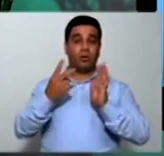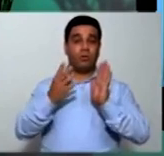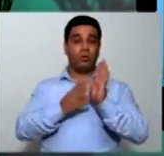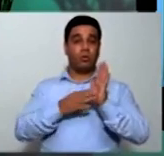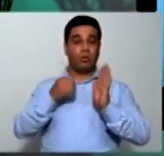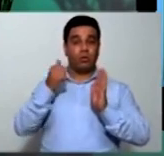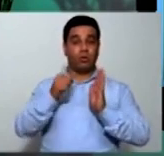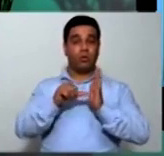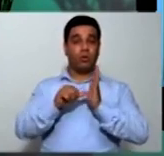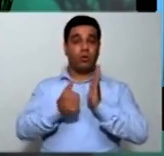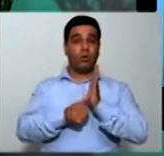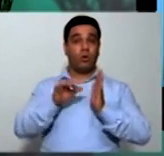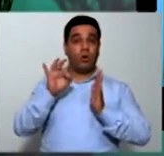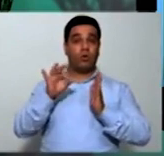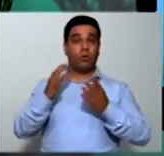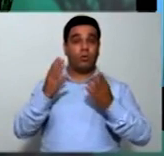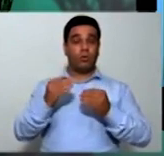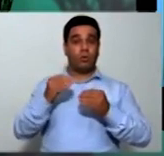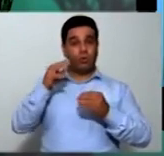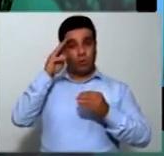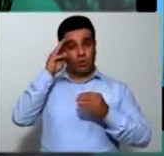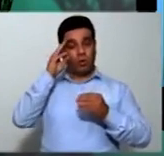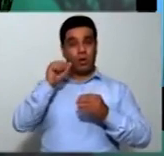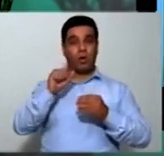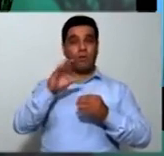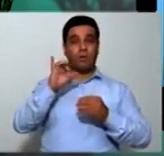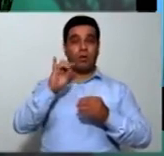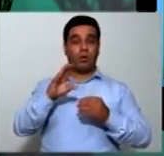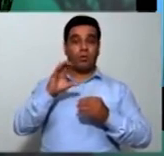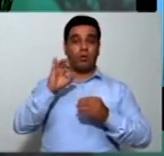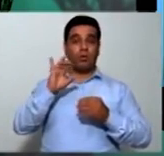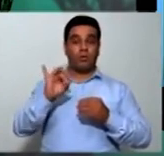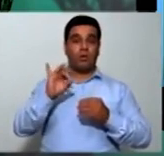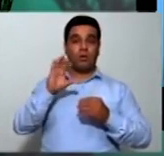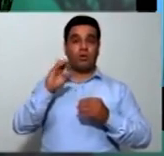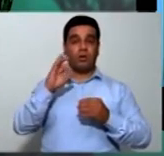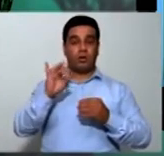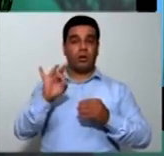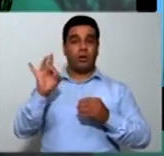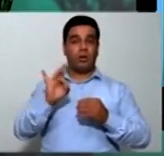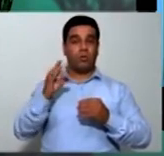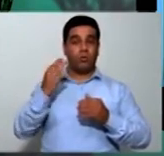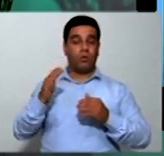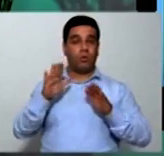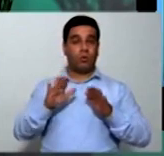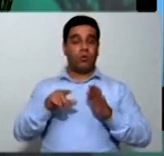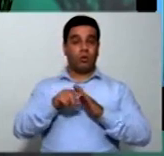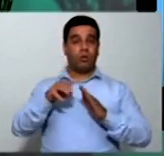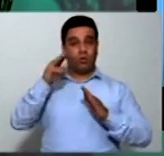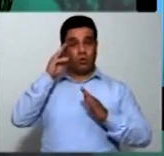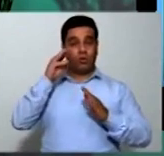1929-yil 16-oktyabrda Tojikiston Avtonom Sovet Sotsialistik Respublikasi o'rnida